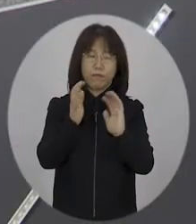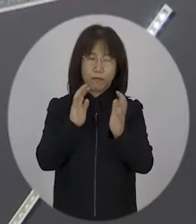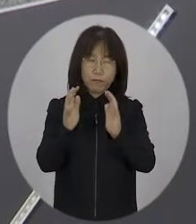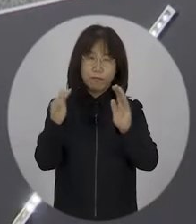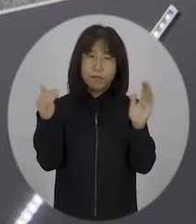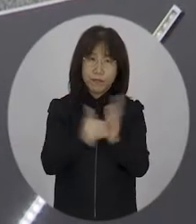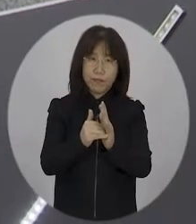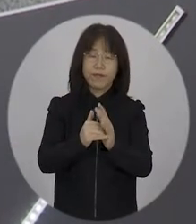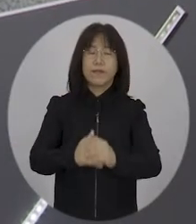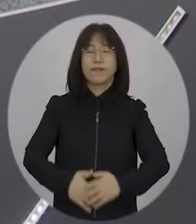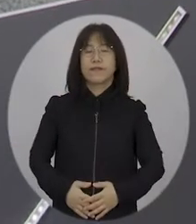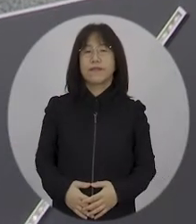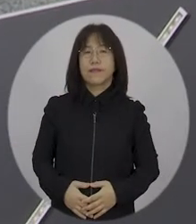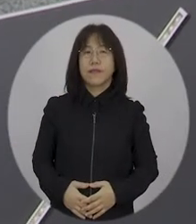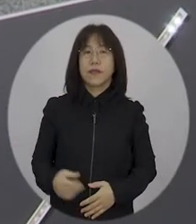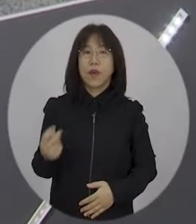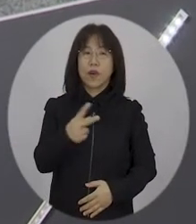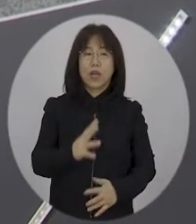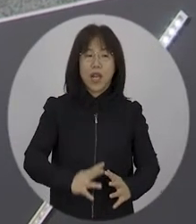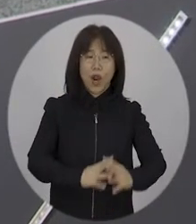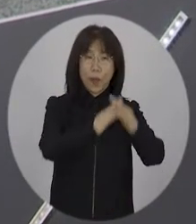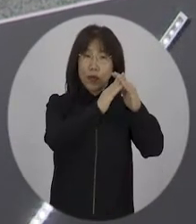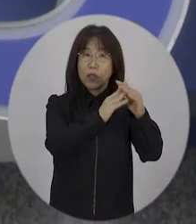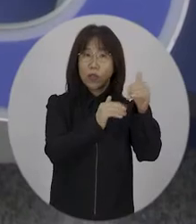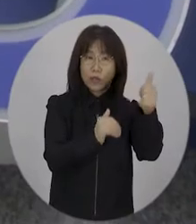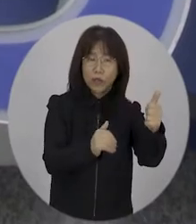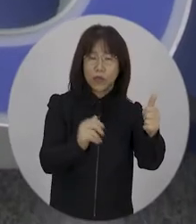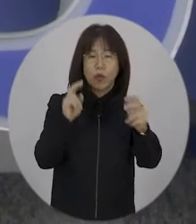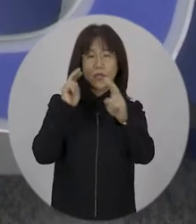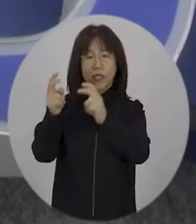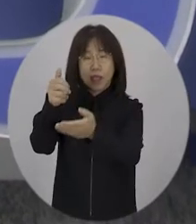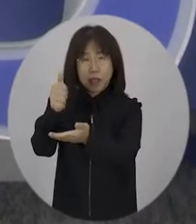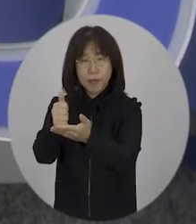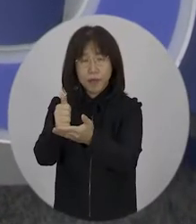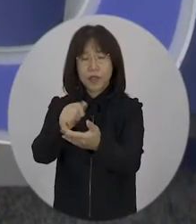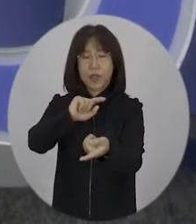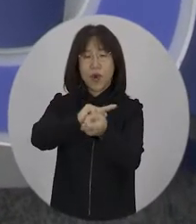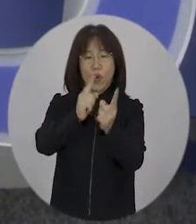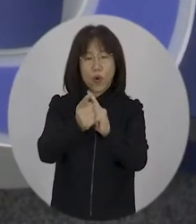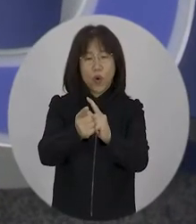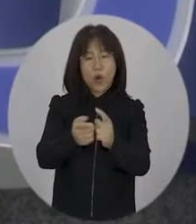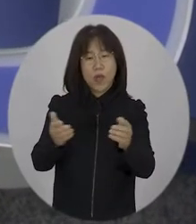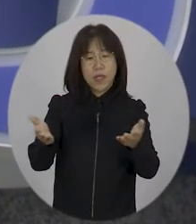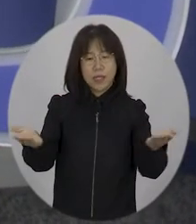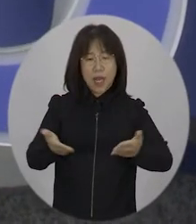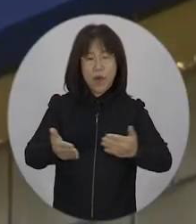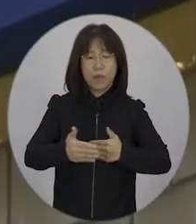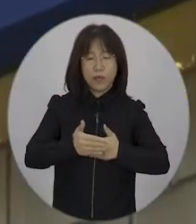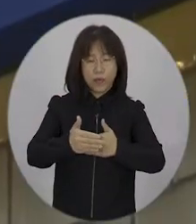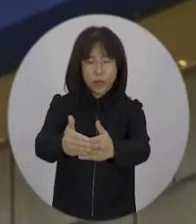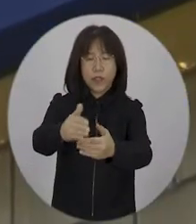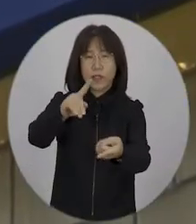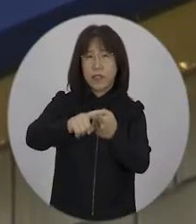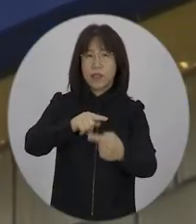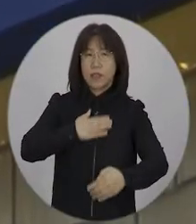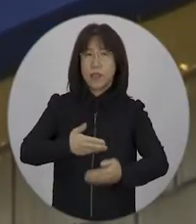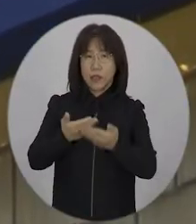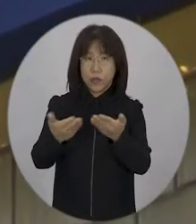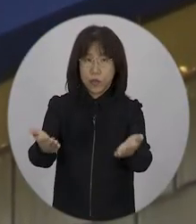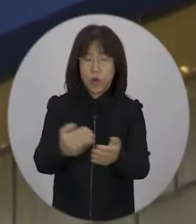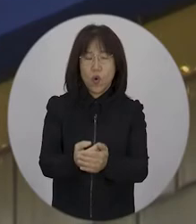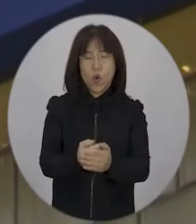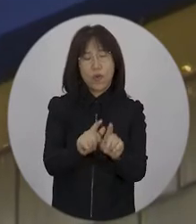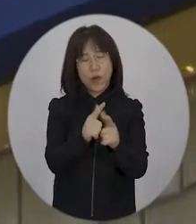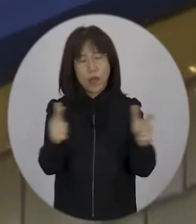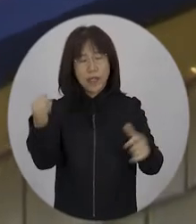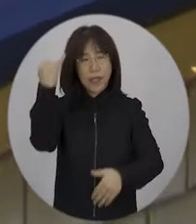주민협의회를 구성해 진행했습니다. 또한 건물주와 입주업체들에게 사업 추진 절차와 지원사항 등을 안내하고